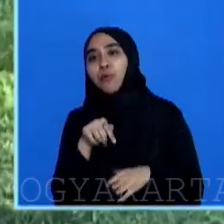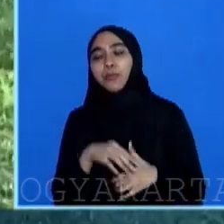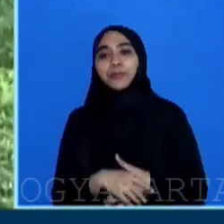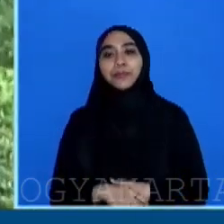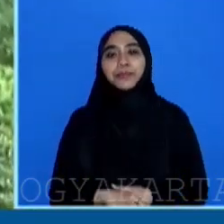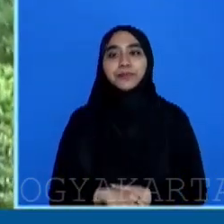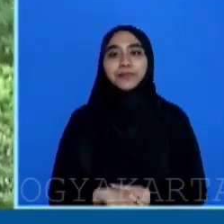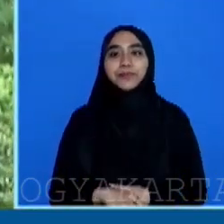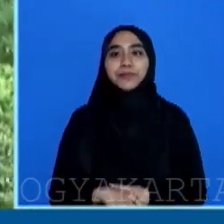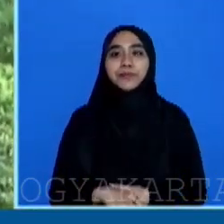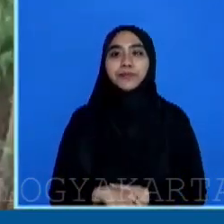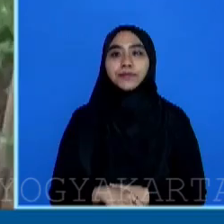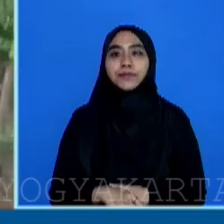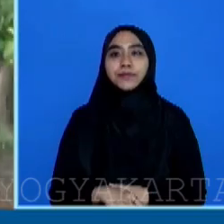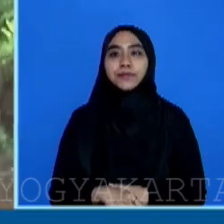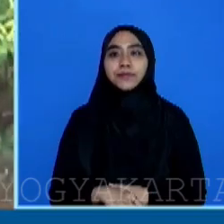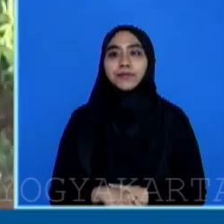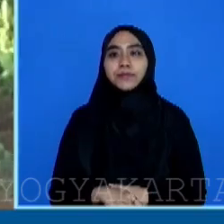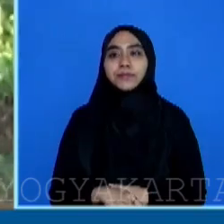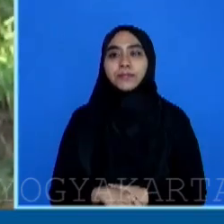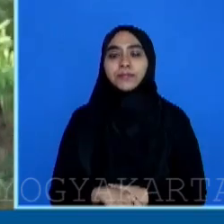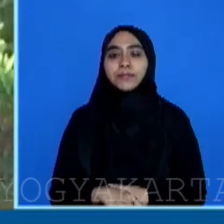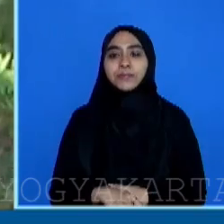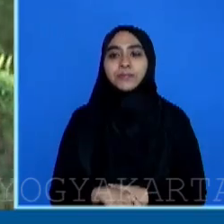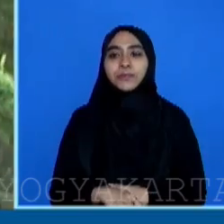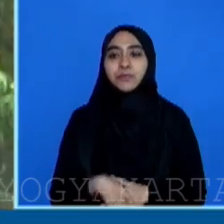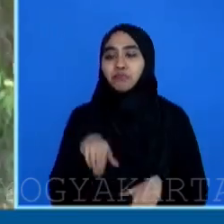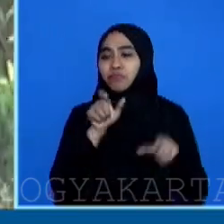Lombok sawadang T laladan